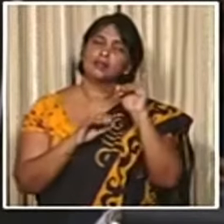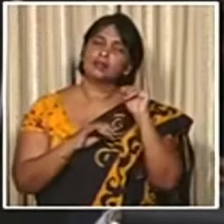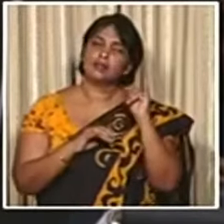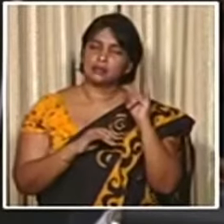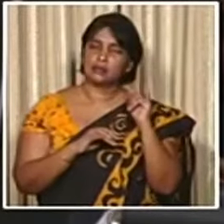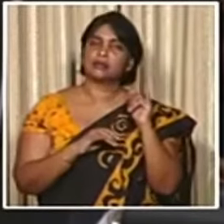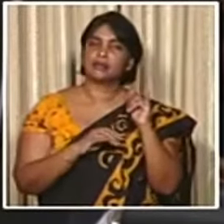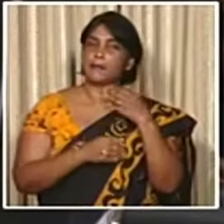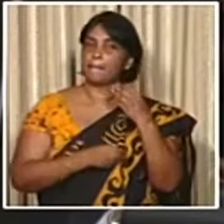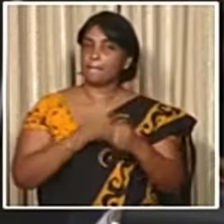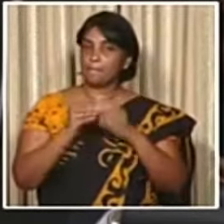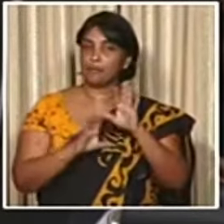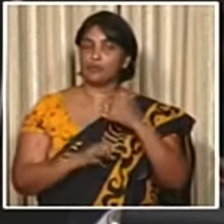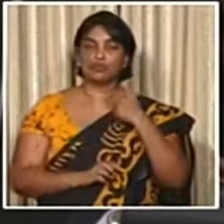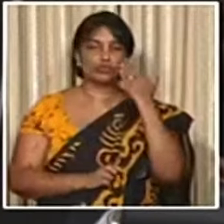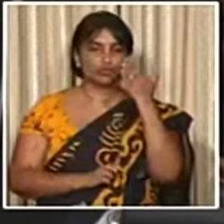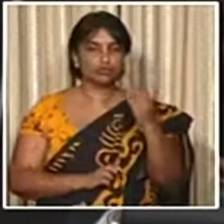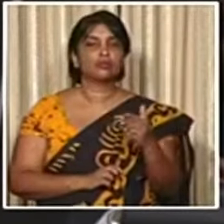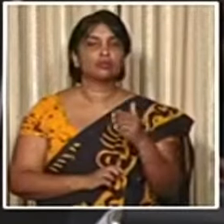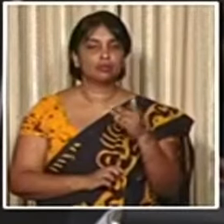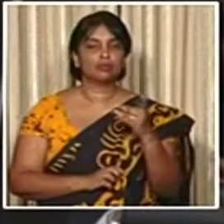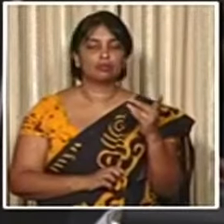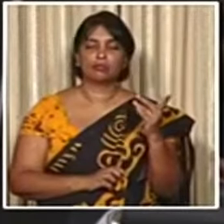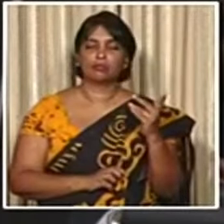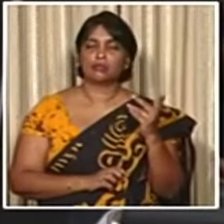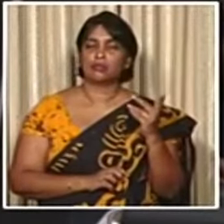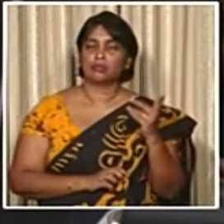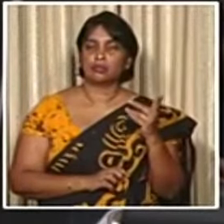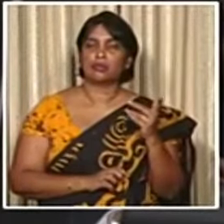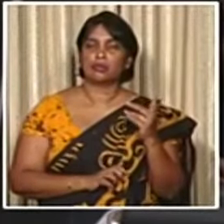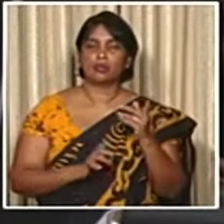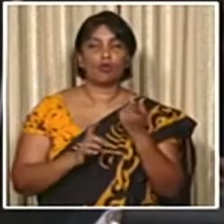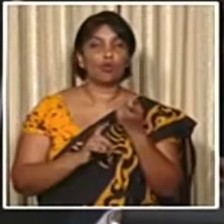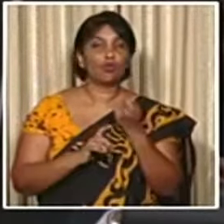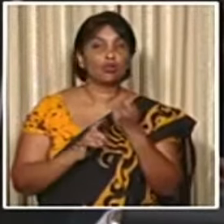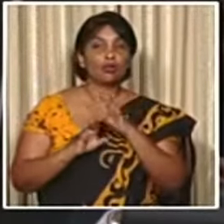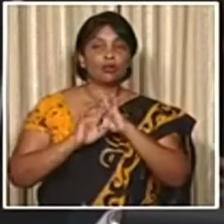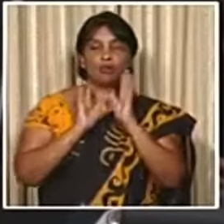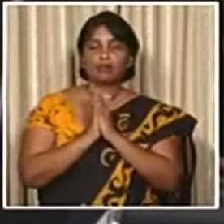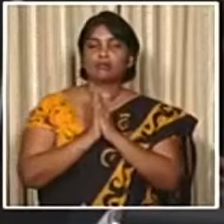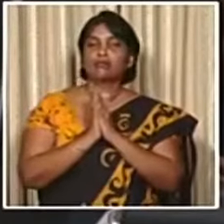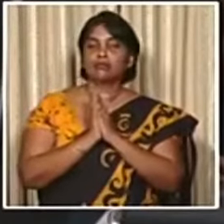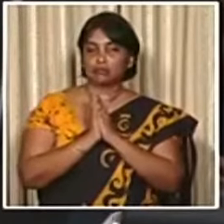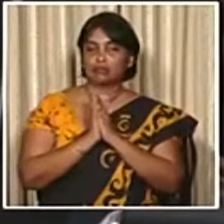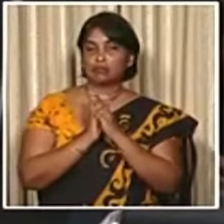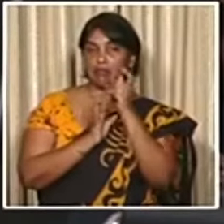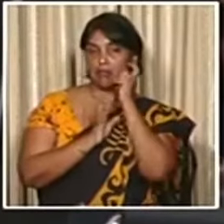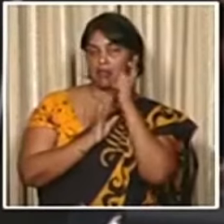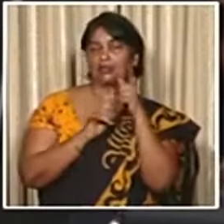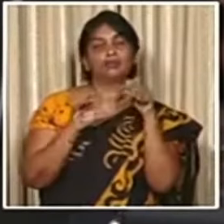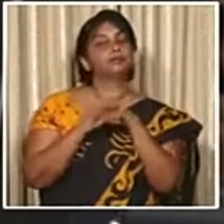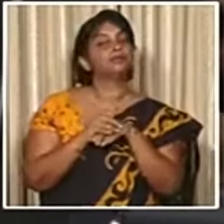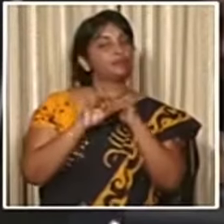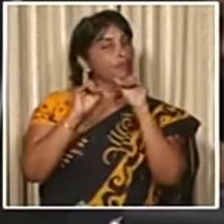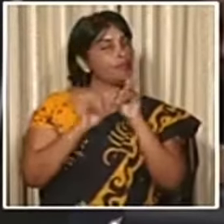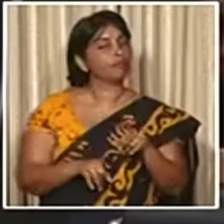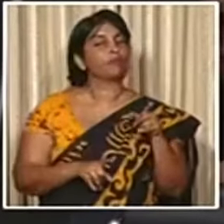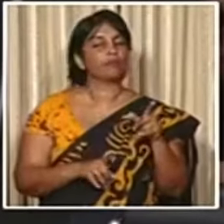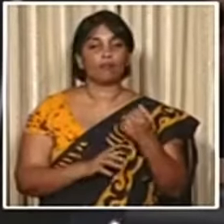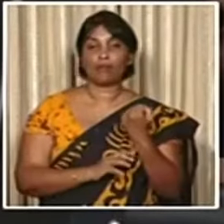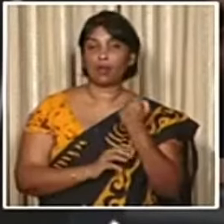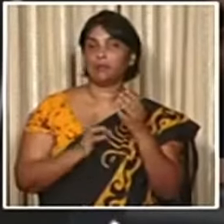සමහර කර්මාන්තවල අපි දකිනවා ඔම්බුඩ්ස්මන් කියලා ඉන්නවා. The financial ombudsman, insurance ombudsman. ඒ වගේ යම් කිසි